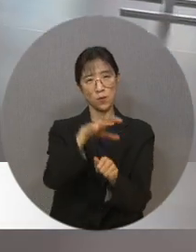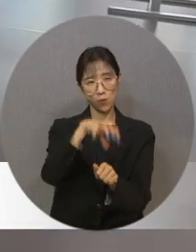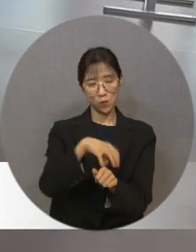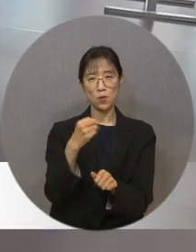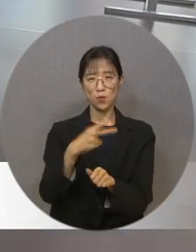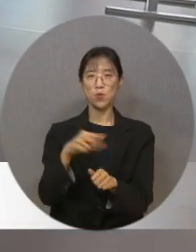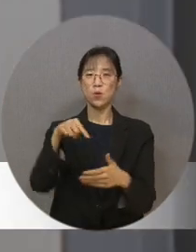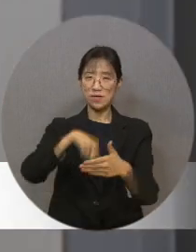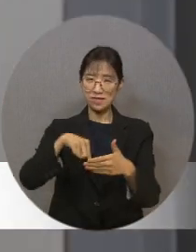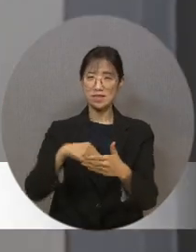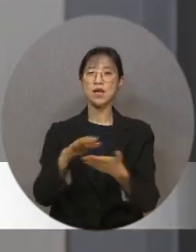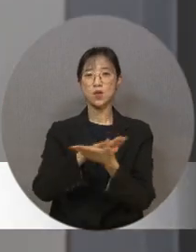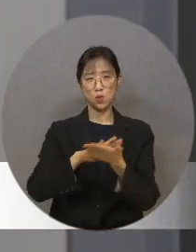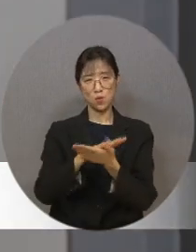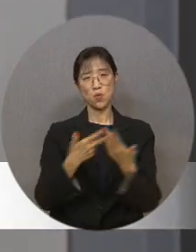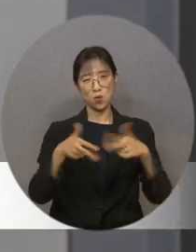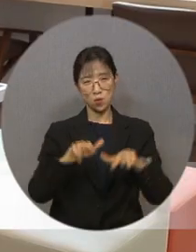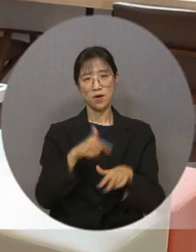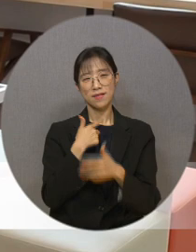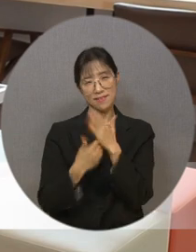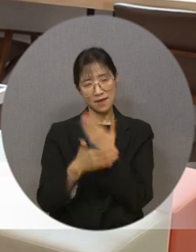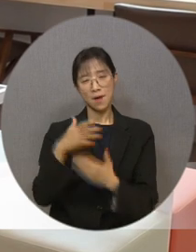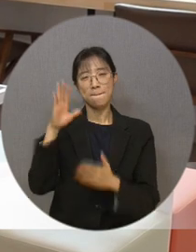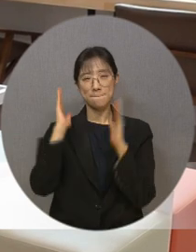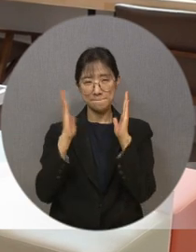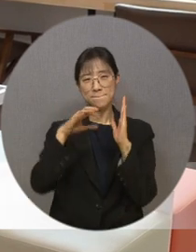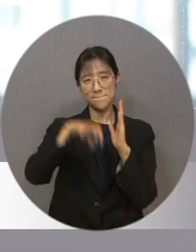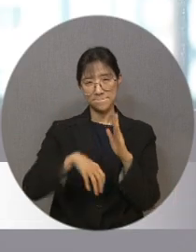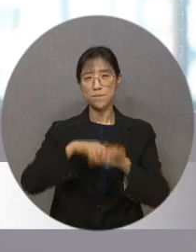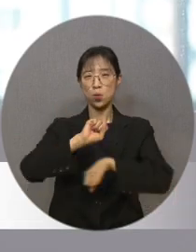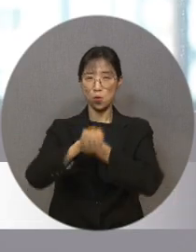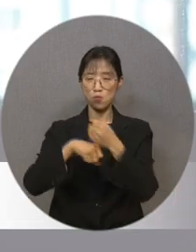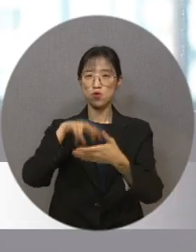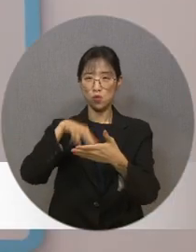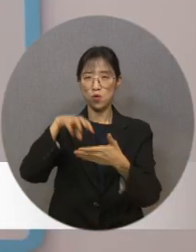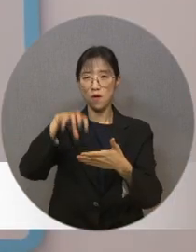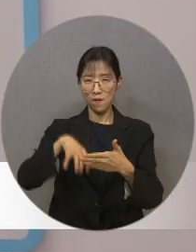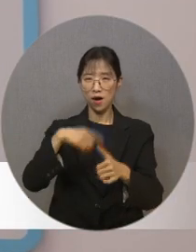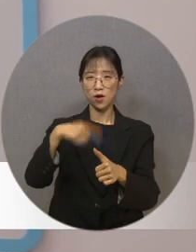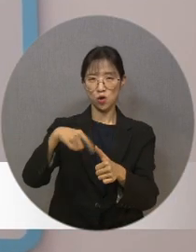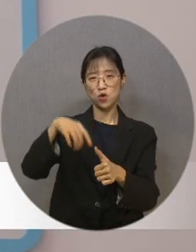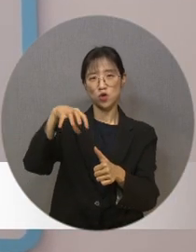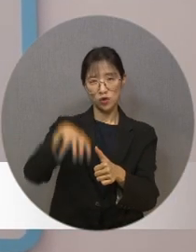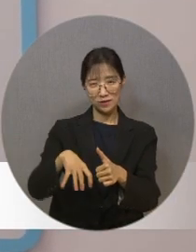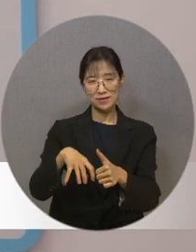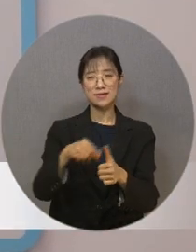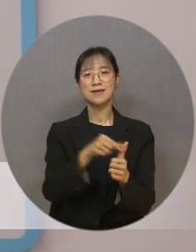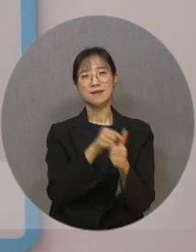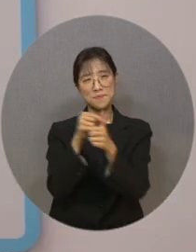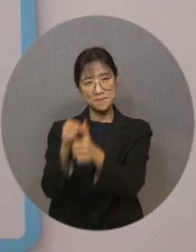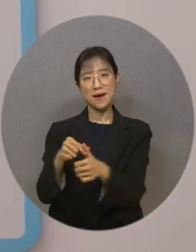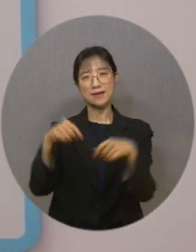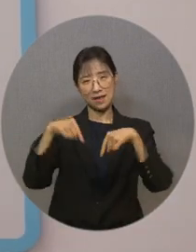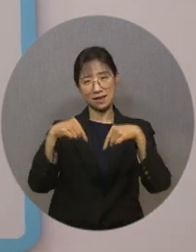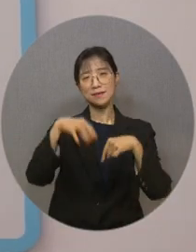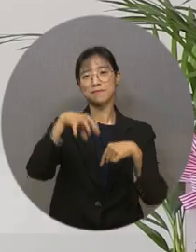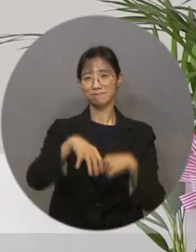실내 놀이공간, 체험학습실, 동물도서관, 교육실, 입양 상담실 등을